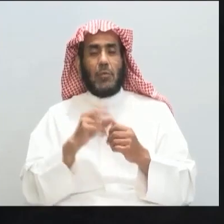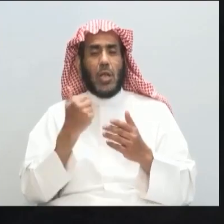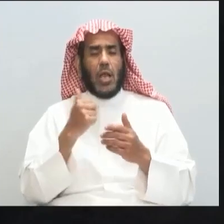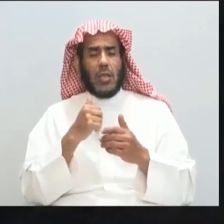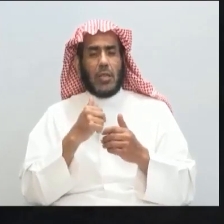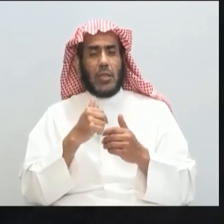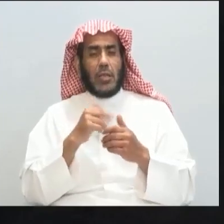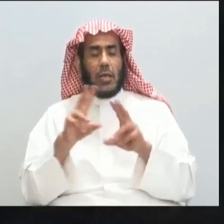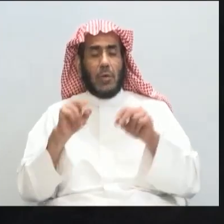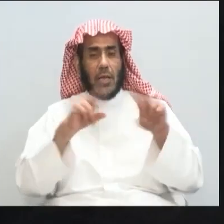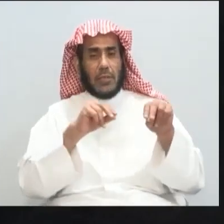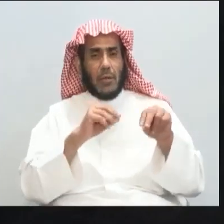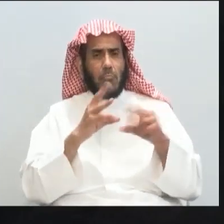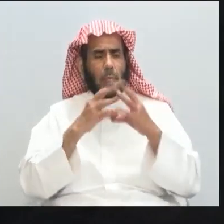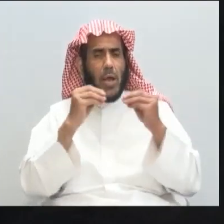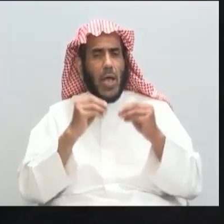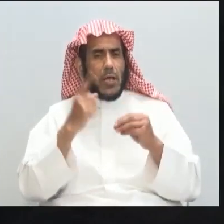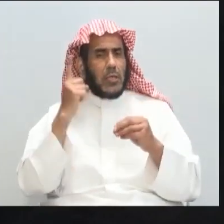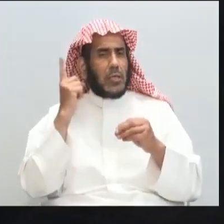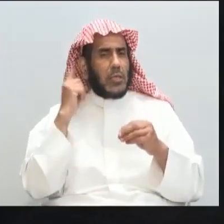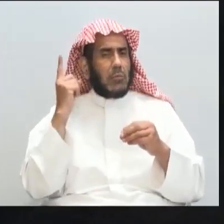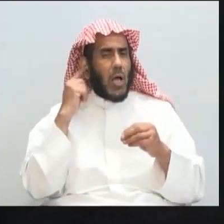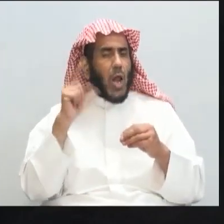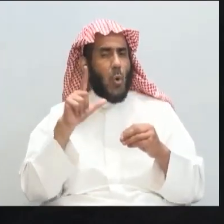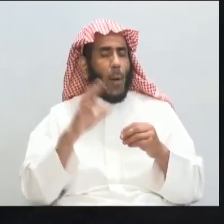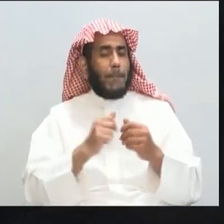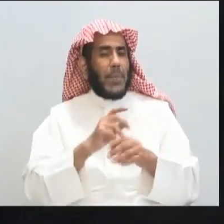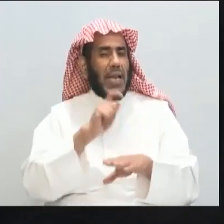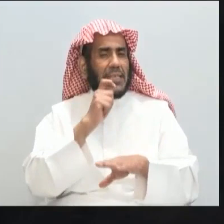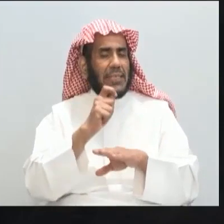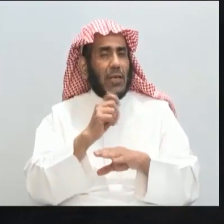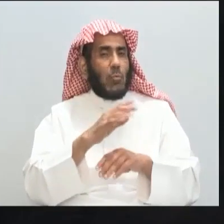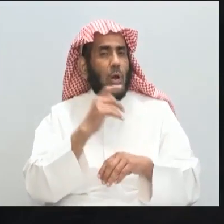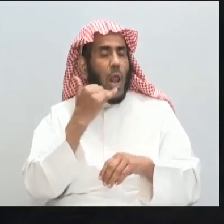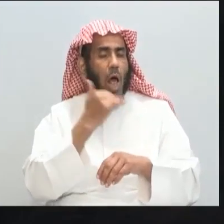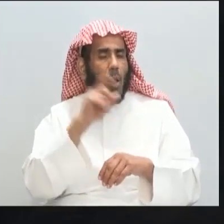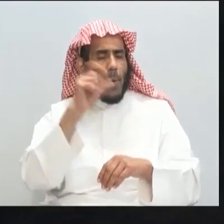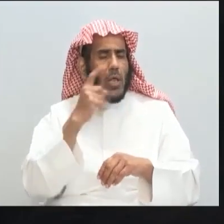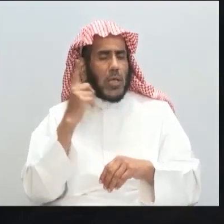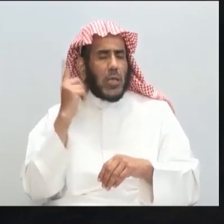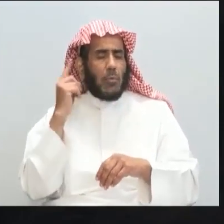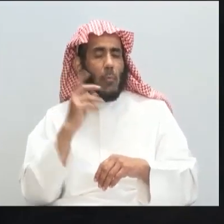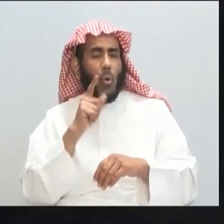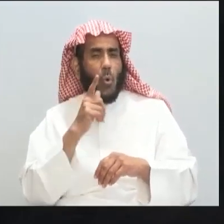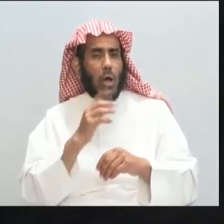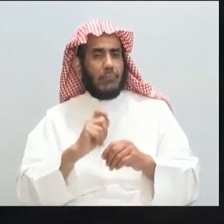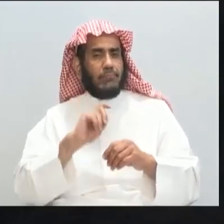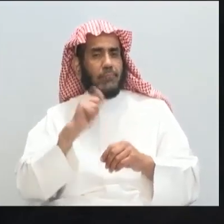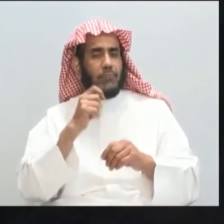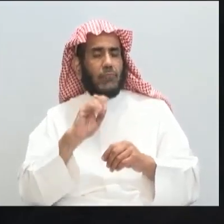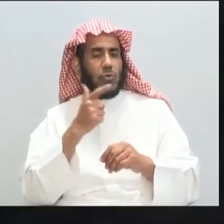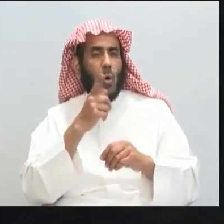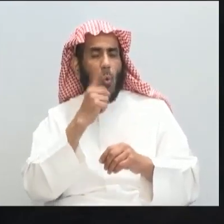كانت كما كان معناها تسمع اللغه من اصلها او من العرب الذين يتحدثون باللغه الفصحى ولم تتغير